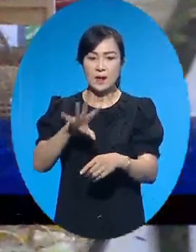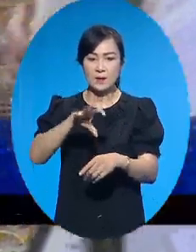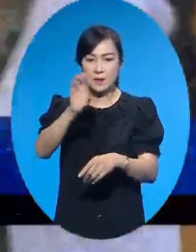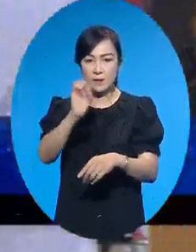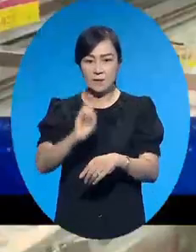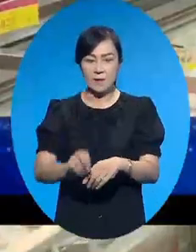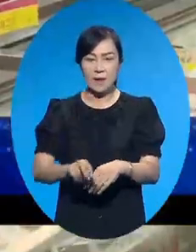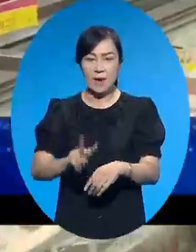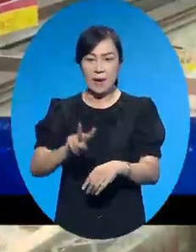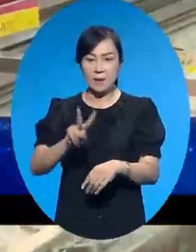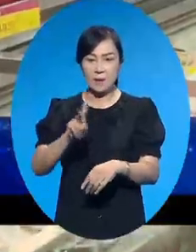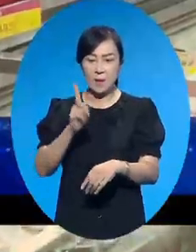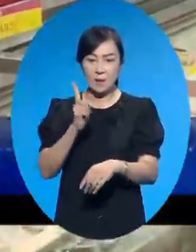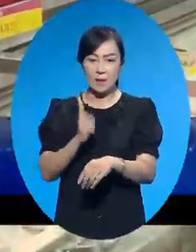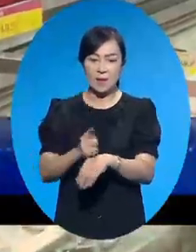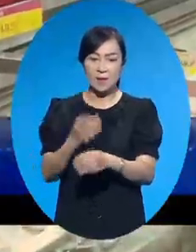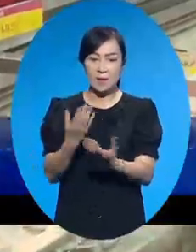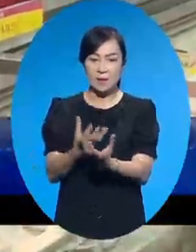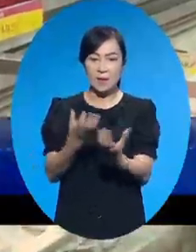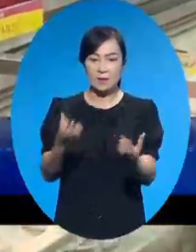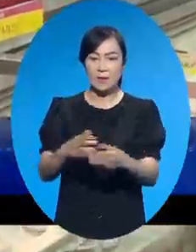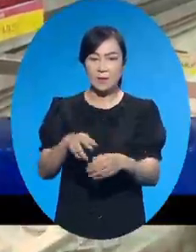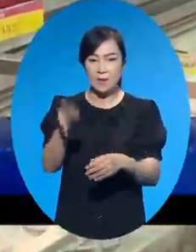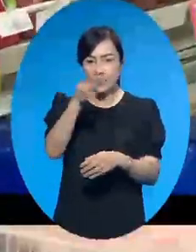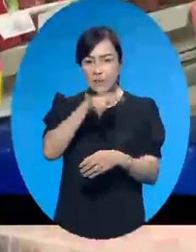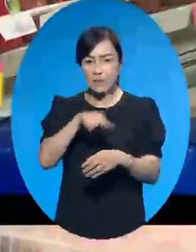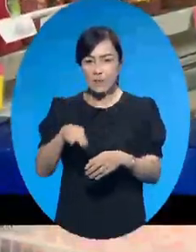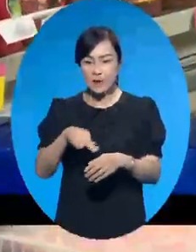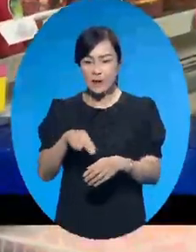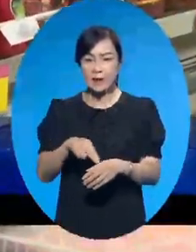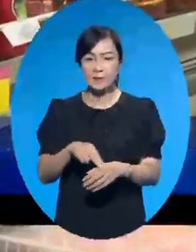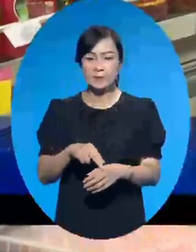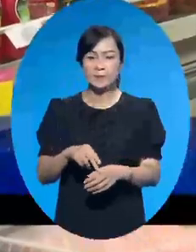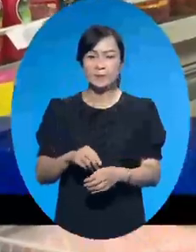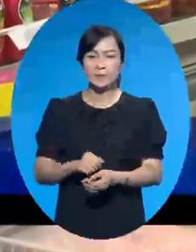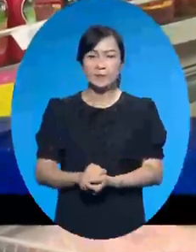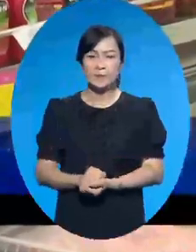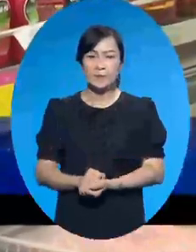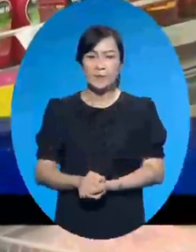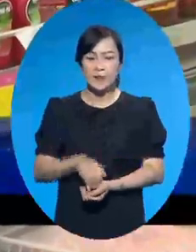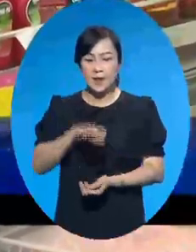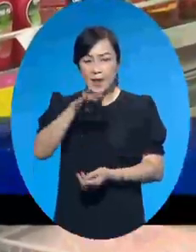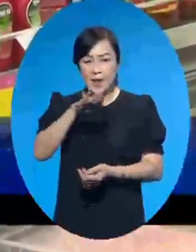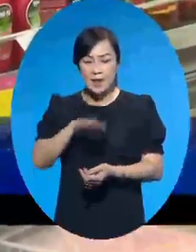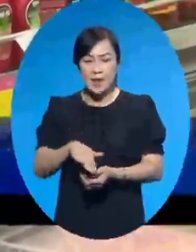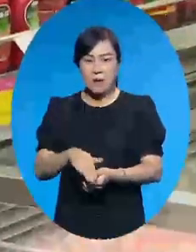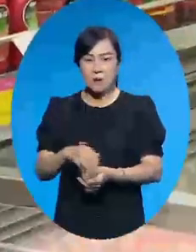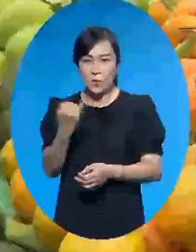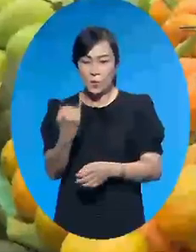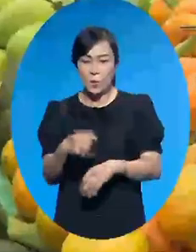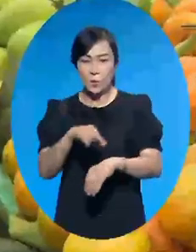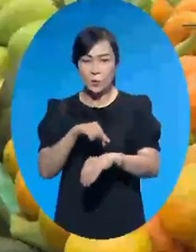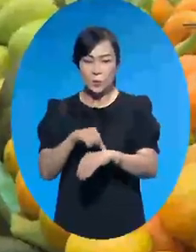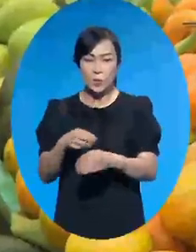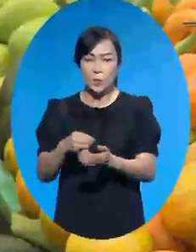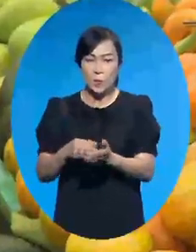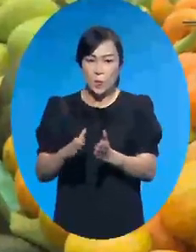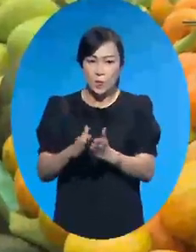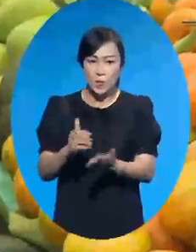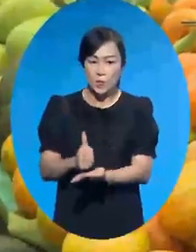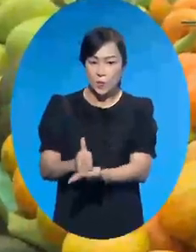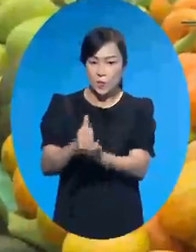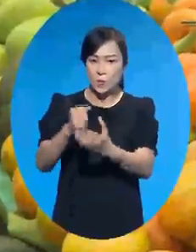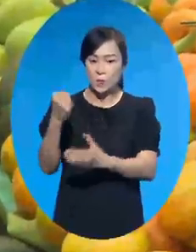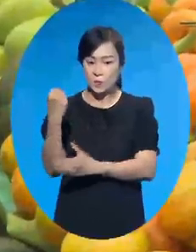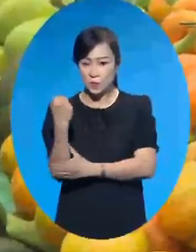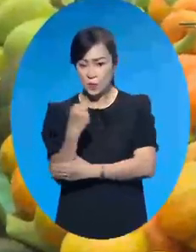cho 21.000 sản phẩm hàng Việt tại 800 điểm bán của Sài Gòn Co-op trên toàn quốc. Giảm giá động vào những ngày cuối tuần, mua càng nhiều, ưu đãi càng